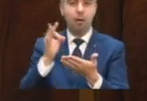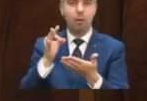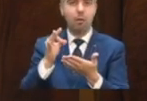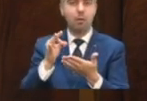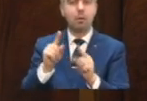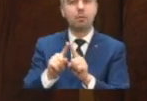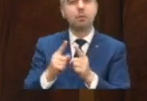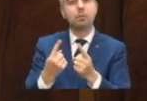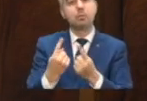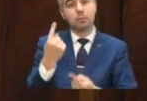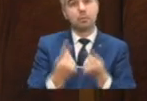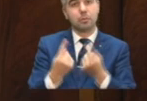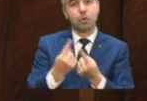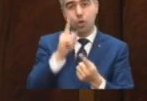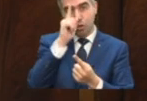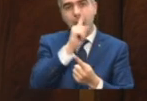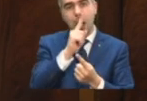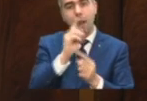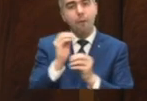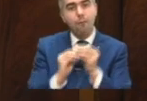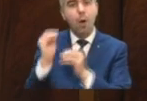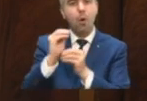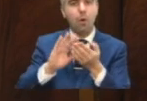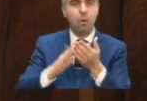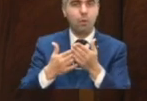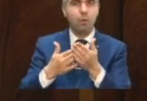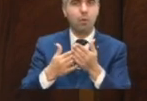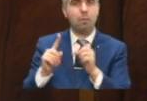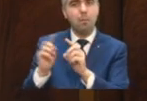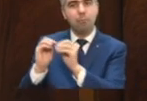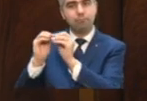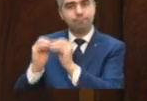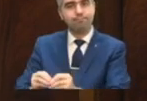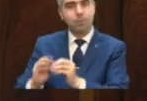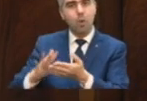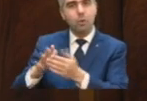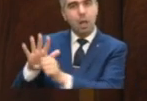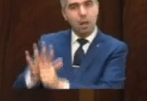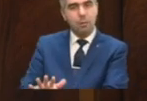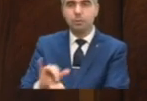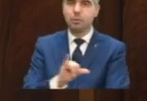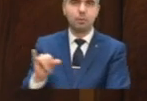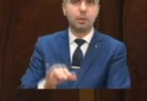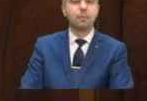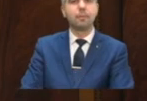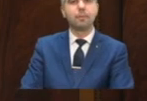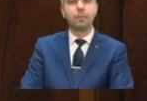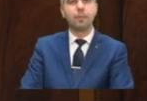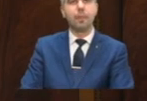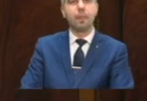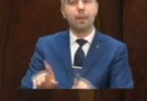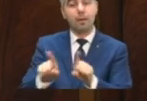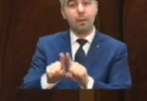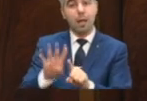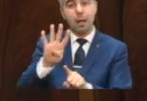نمشيو يكون عندنا واحد الطموح باش نمشيو لأكثر من هادشي، ماشي باش نبخصوا هادشي اللي كيدار اليوم. قلت لكم قدمنا